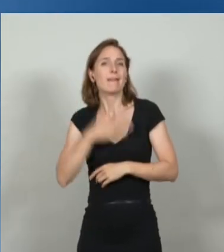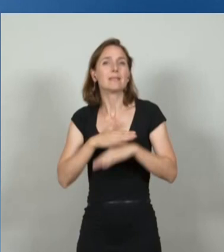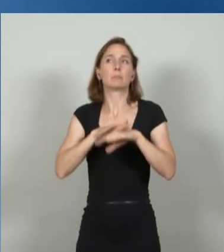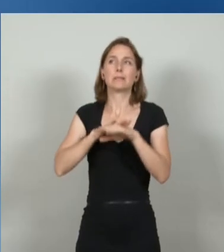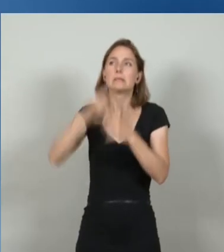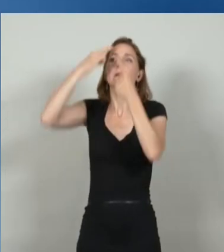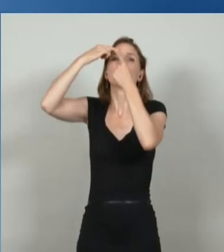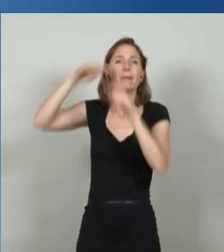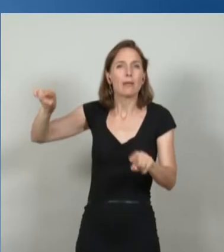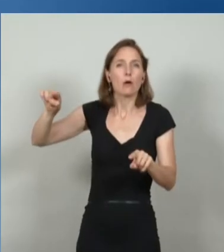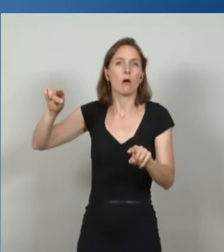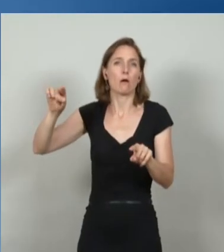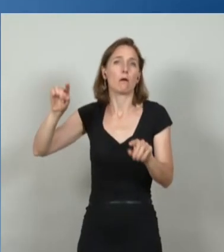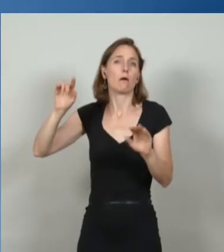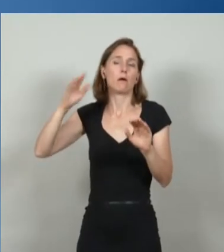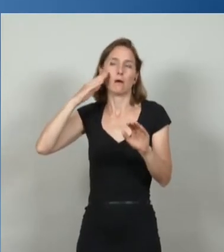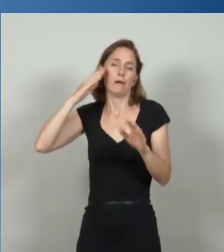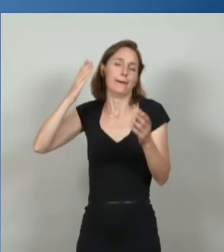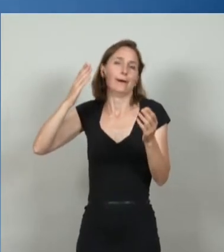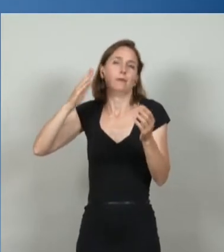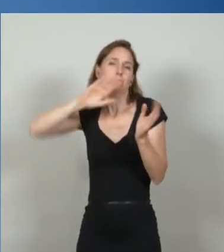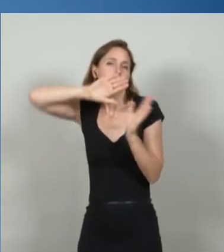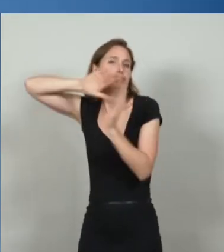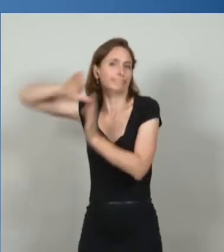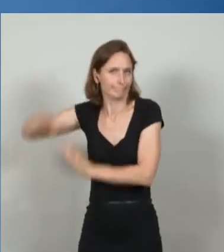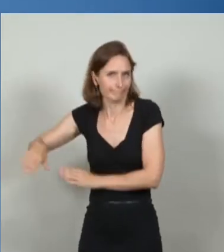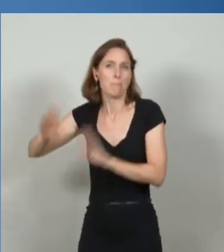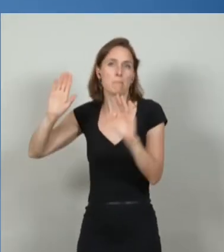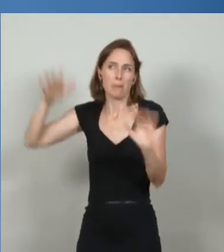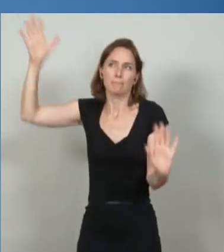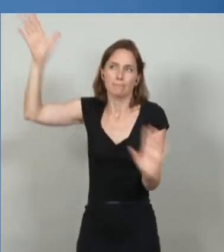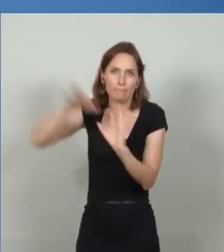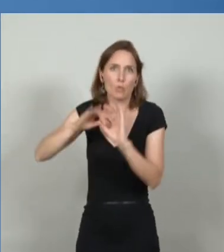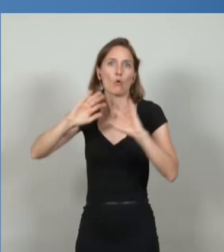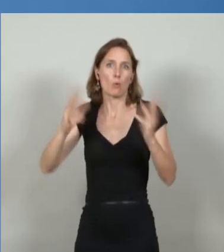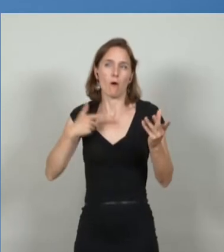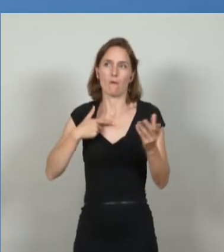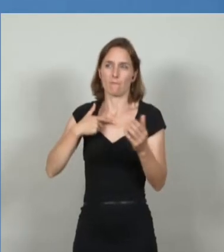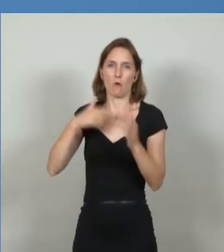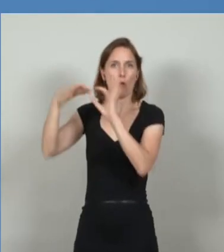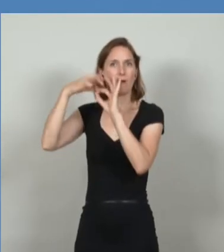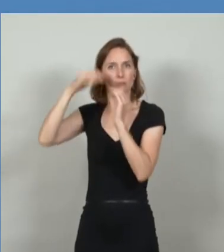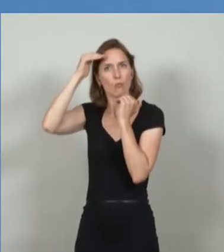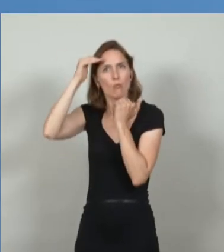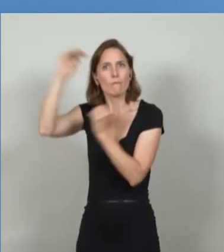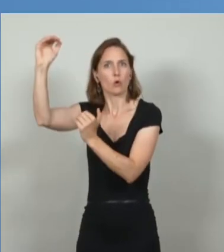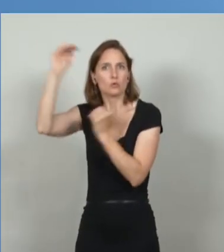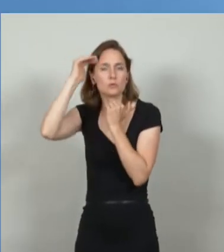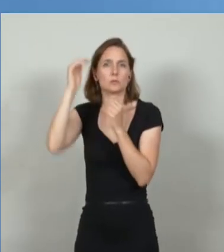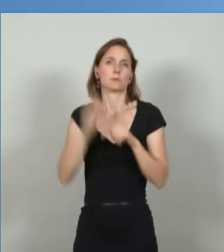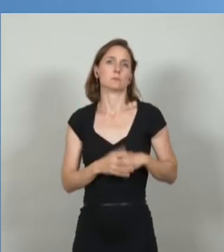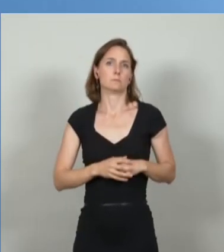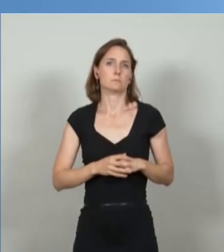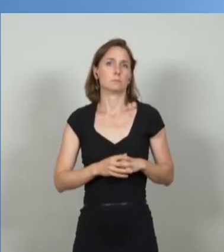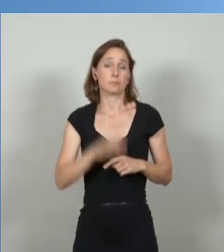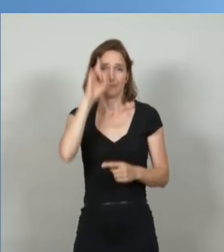capacité à créer des partenariats instaurer une confiance réciproque de la des étiquettes sur ces sujets de transition énergétique et